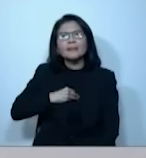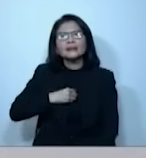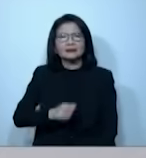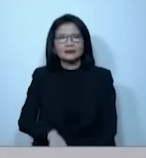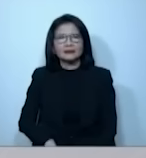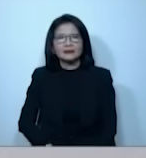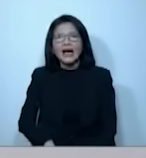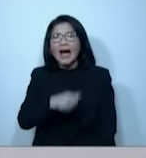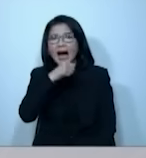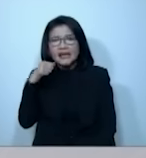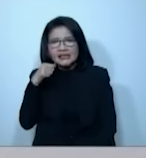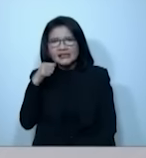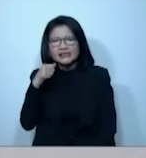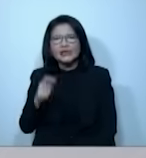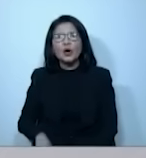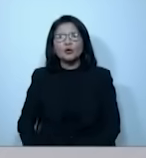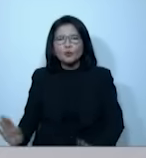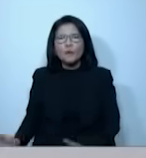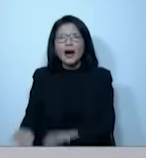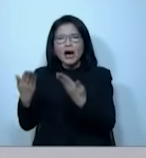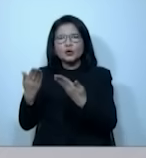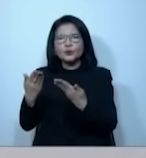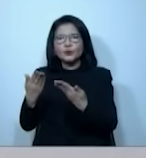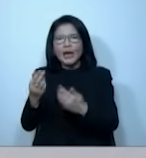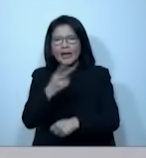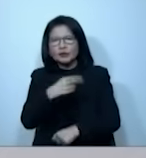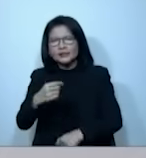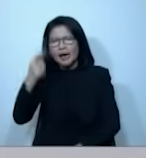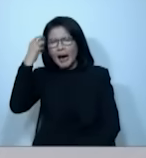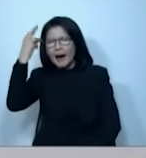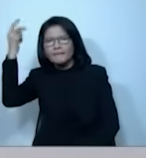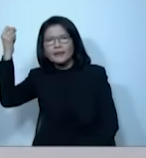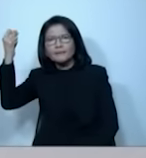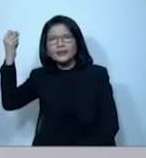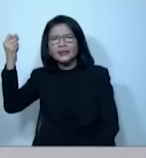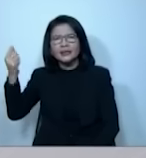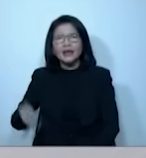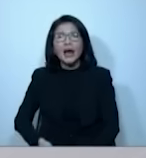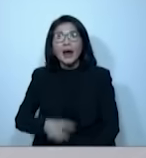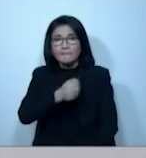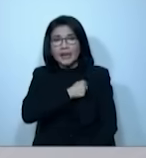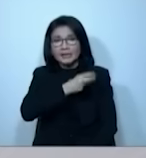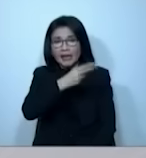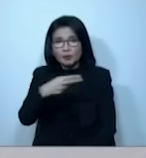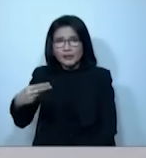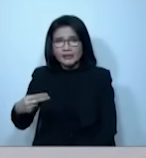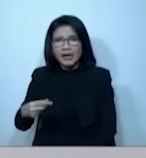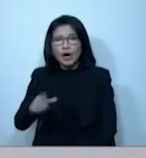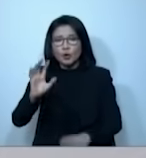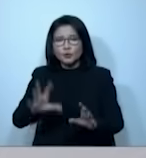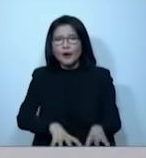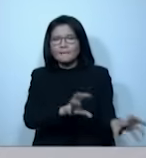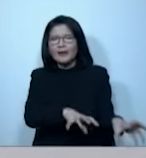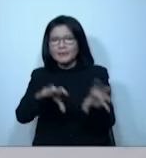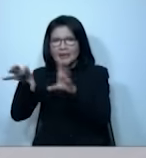kemudian Indonesia sentris itu ingin dibangun mimpi besar anak bangsa sejak presiden sebelumnya ingin dibangun untuk memindahkan